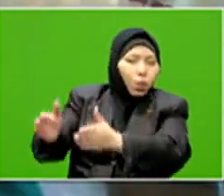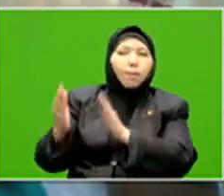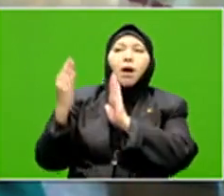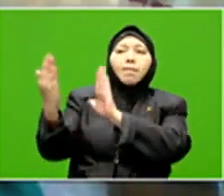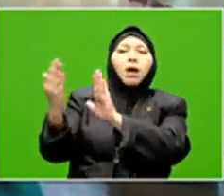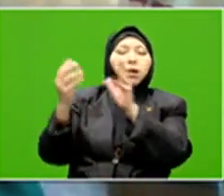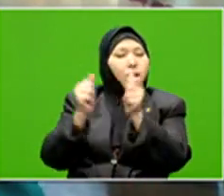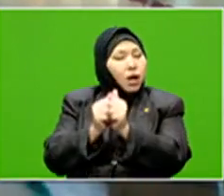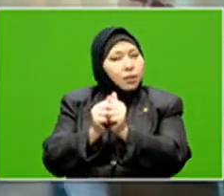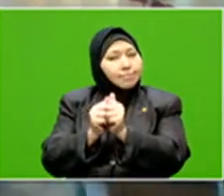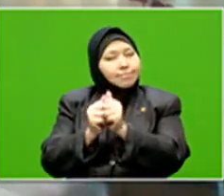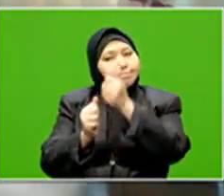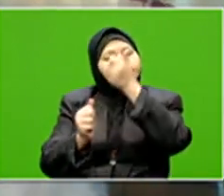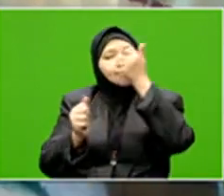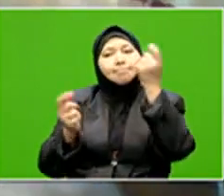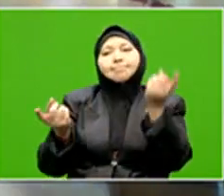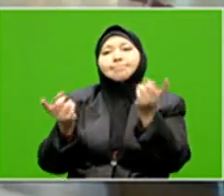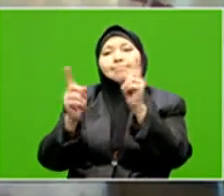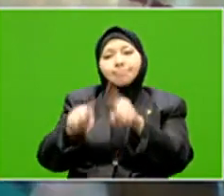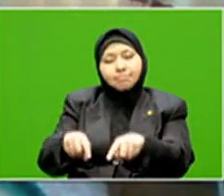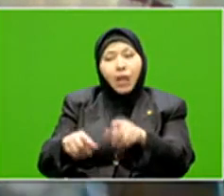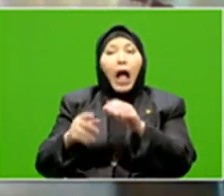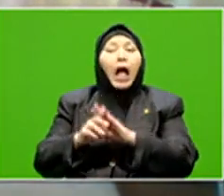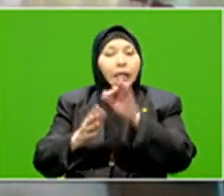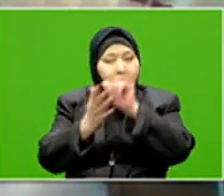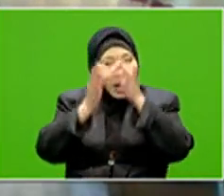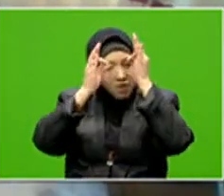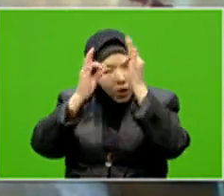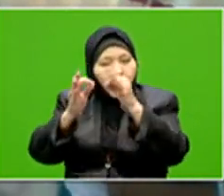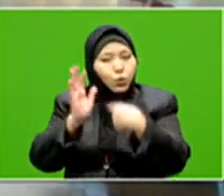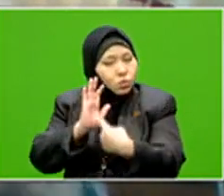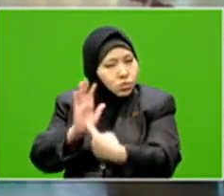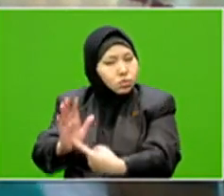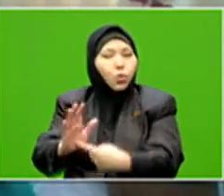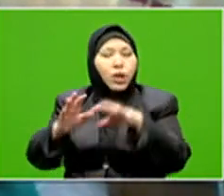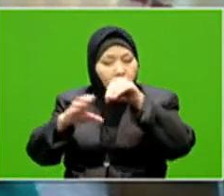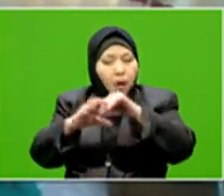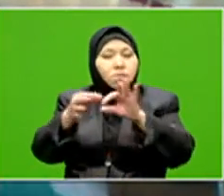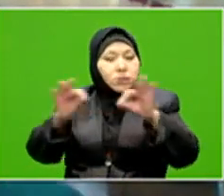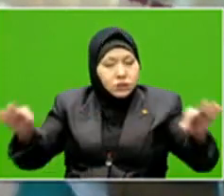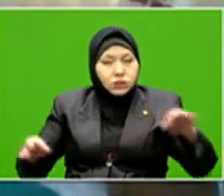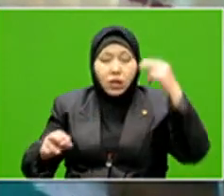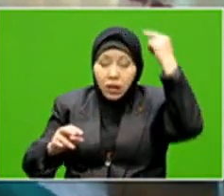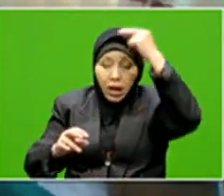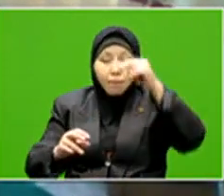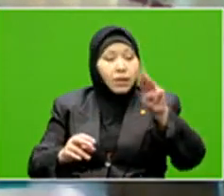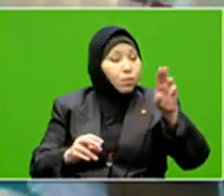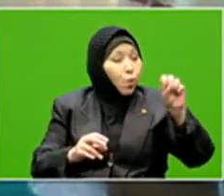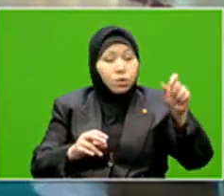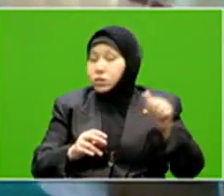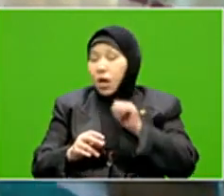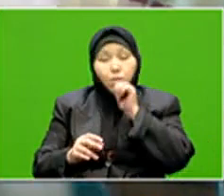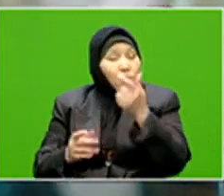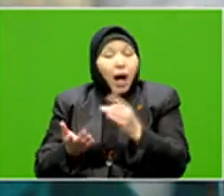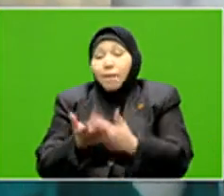berhadapan dengan akibat. Kerana itulah fokus besar yang hendak ditunjukkan bagi cerita Nabi Musa ini bukan cerita tentang apa yang